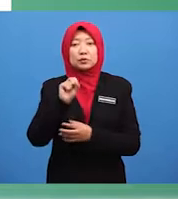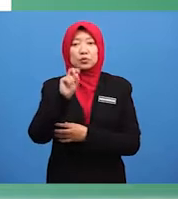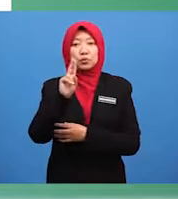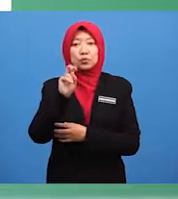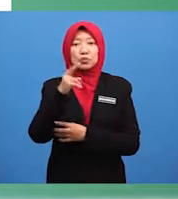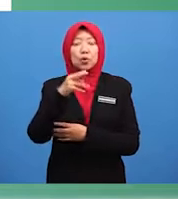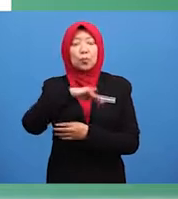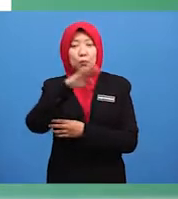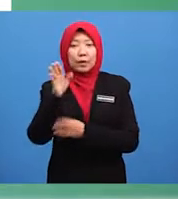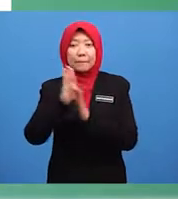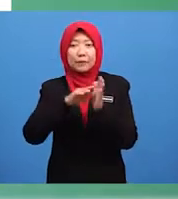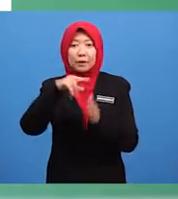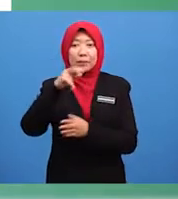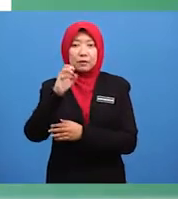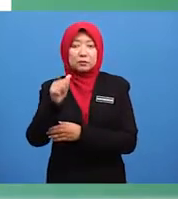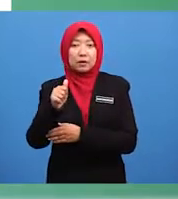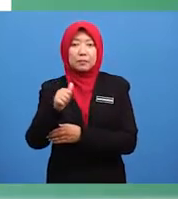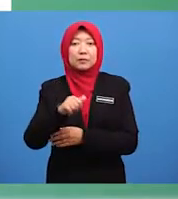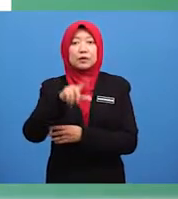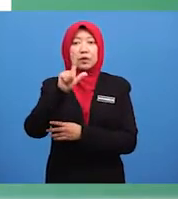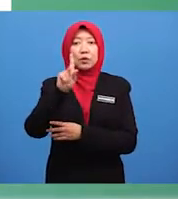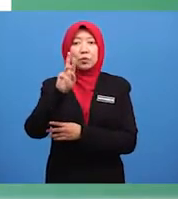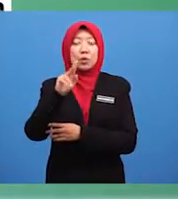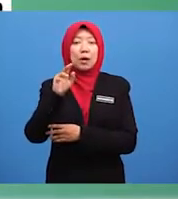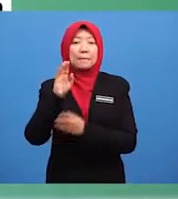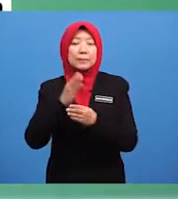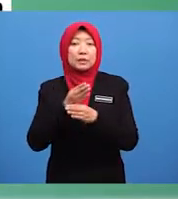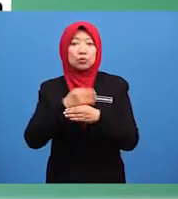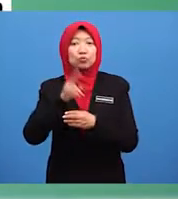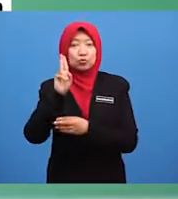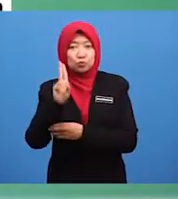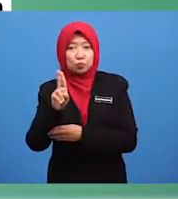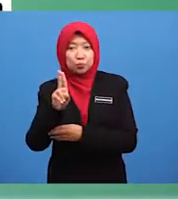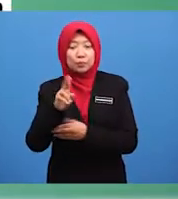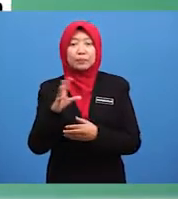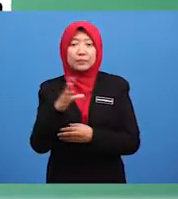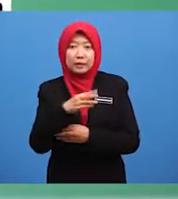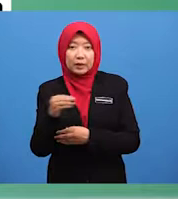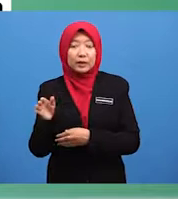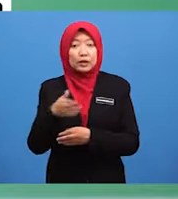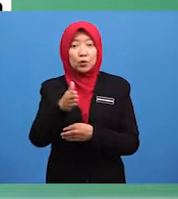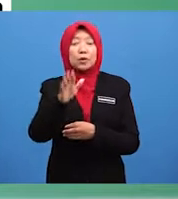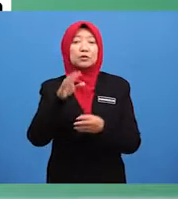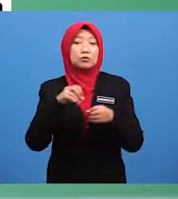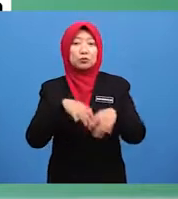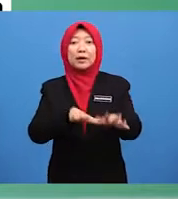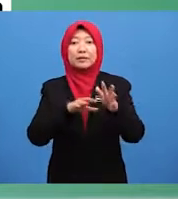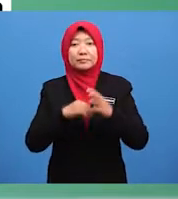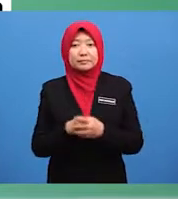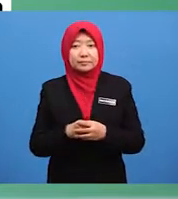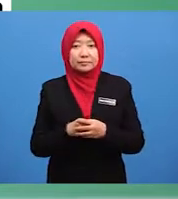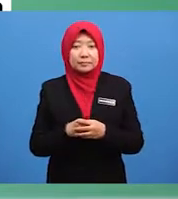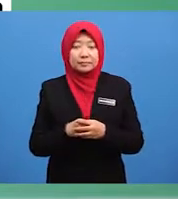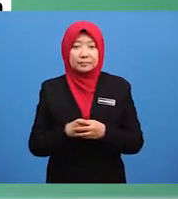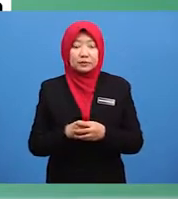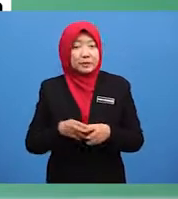bukit berpancar, lurah bentuk U dan likuan sungai. Di